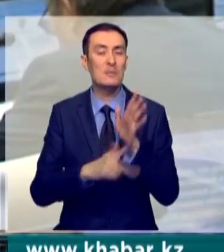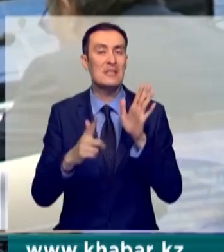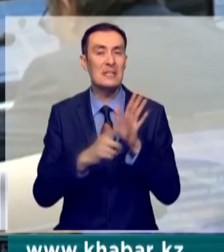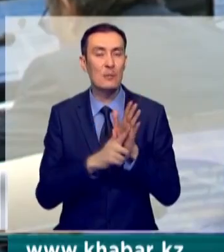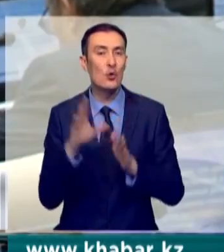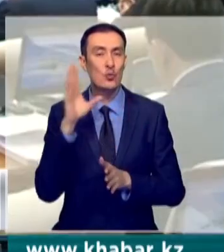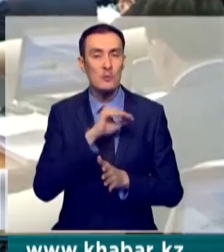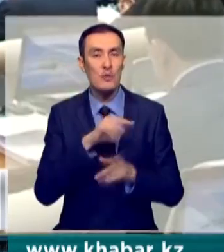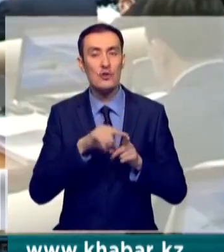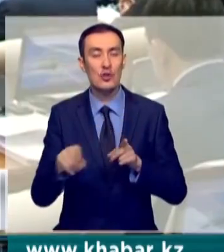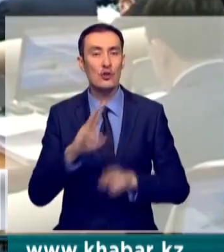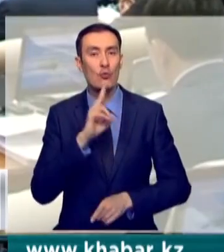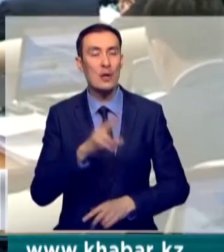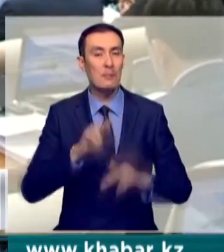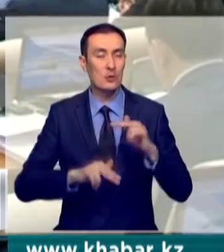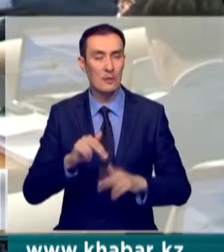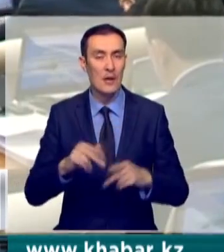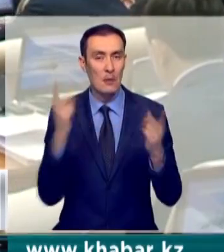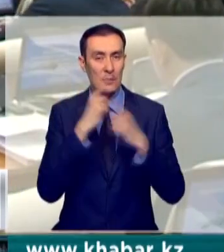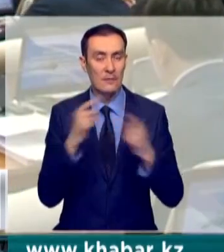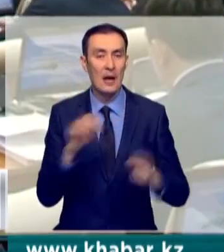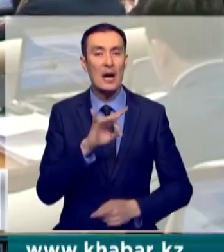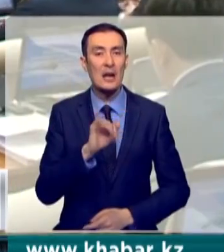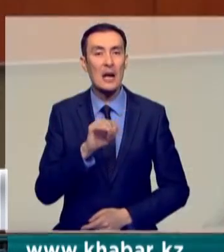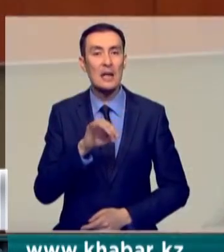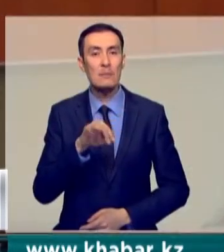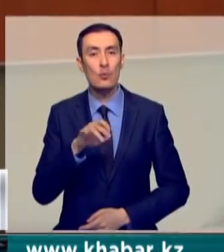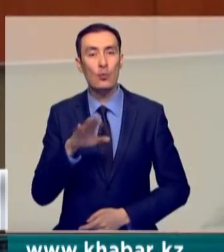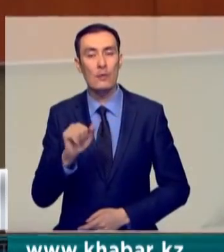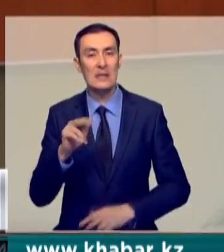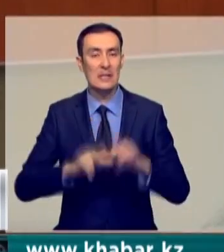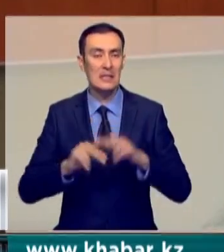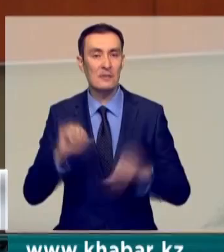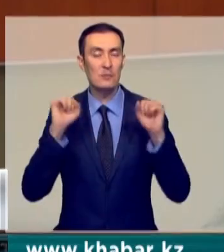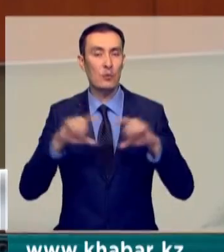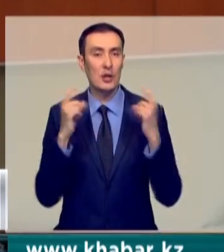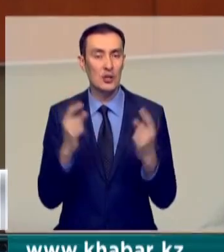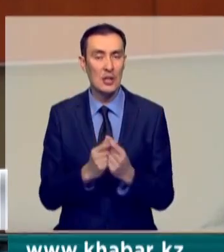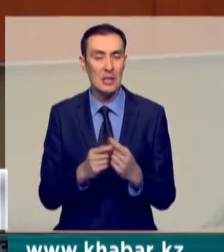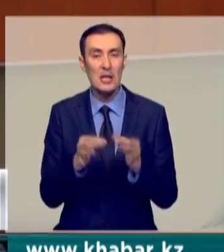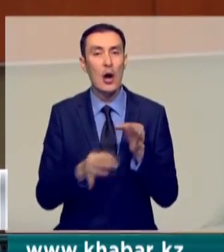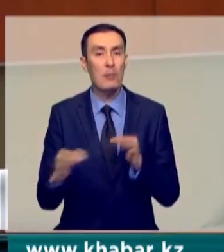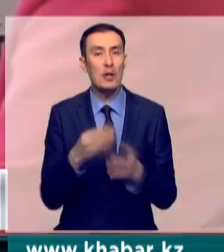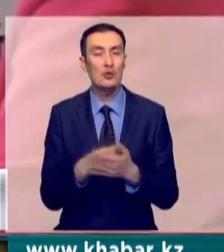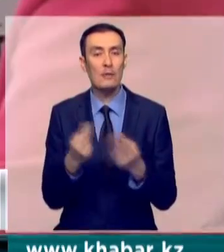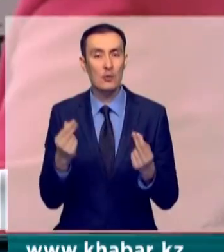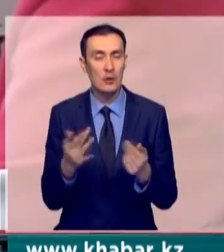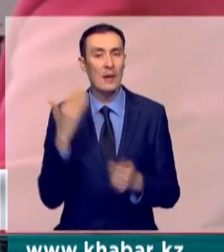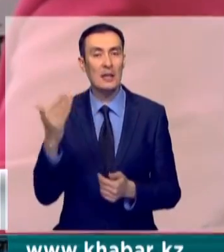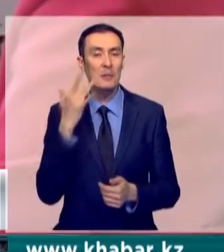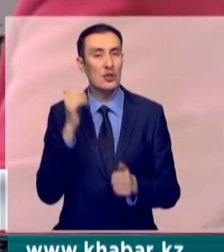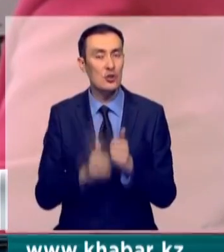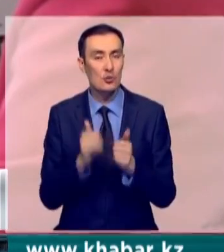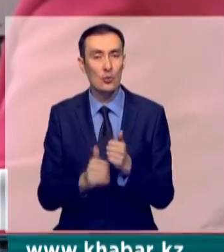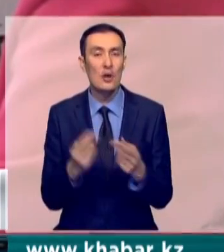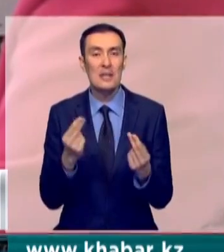в течение 2 лет. По словам Ахтутой Раимкуловой, основные средства на строительство спортплощадок идут из местного бюджета, а там